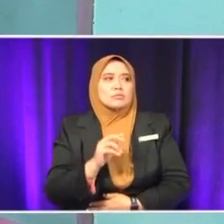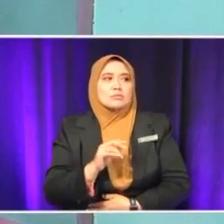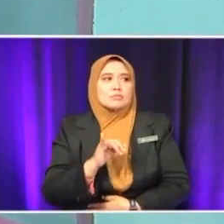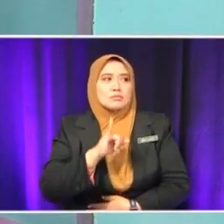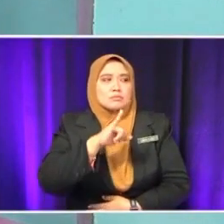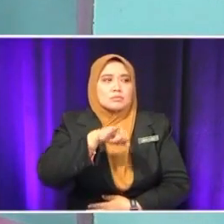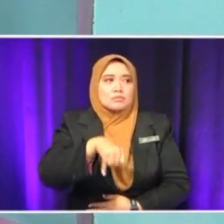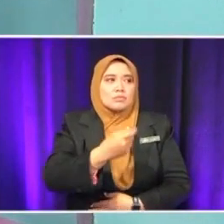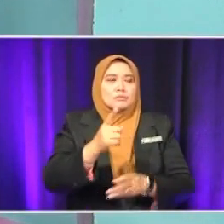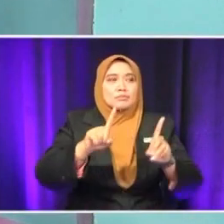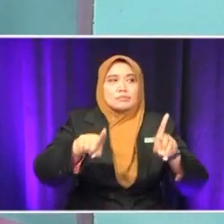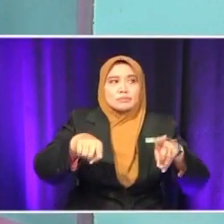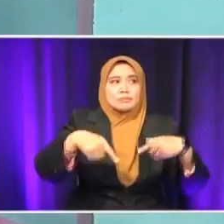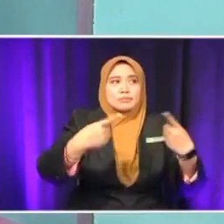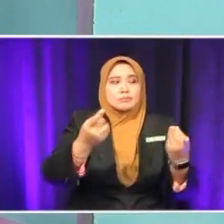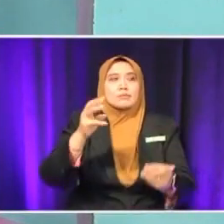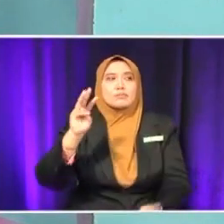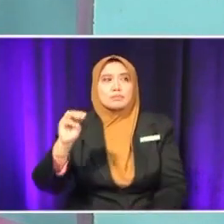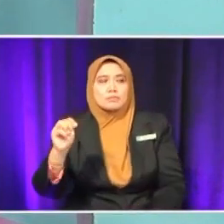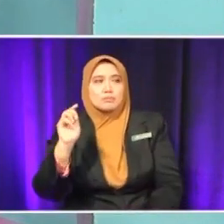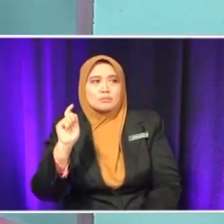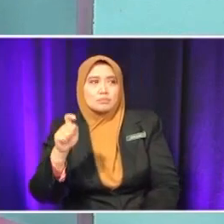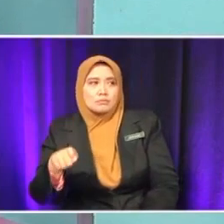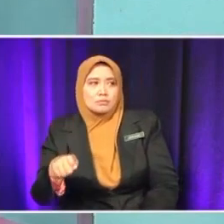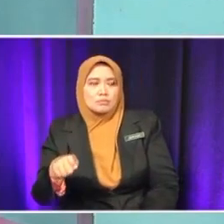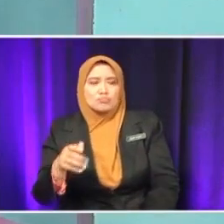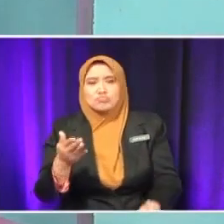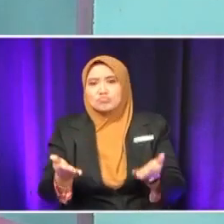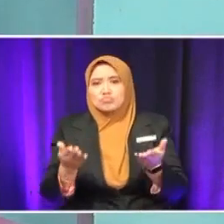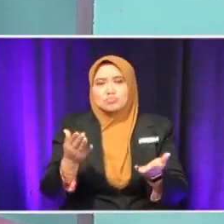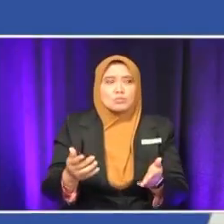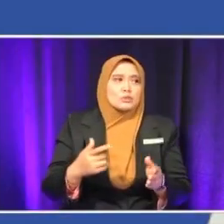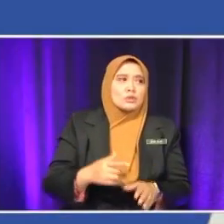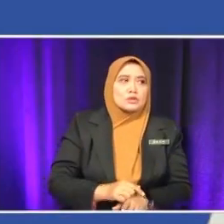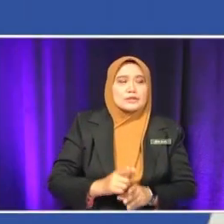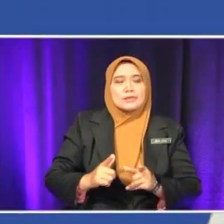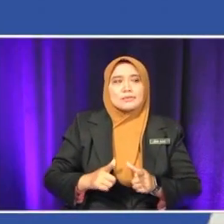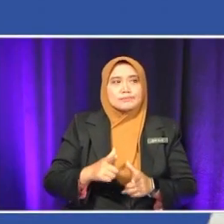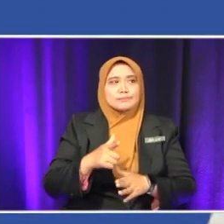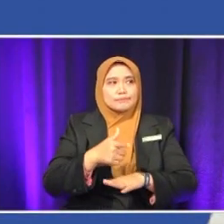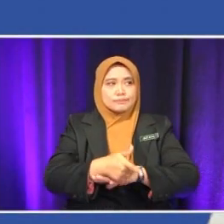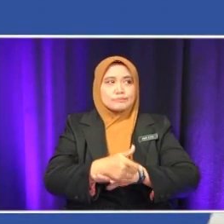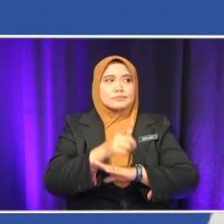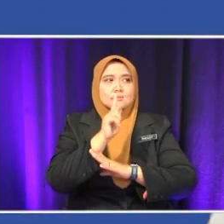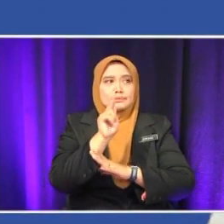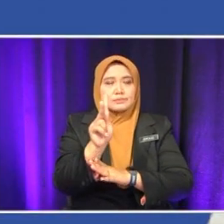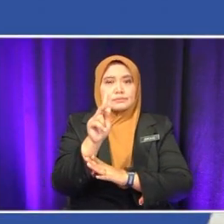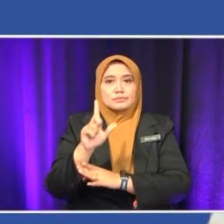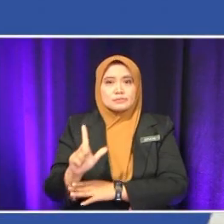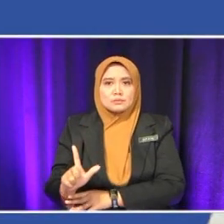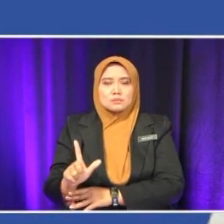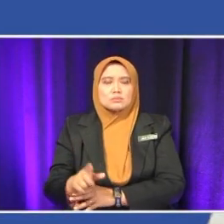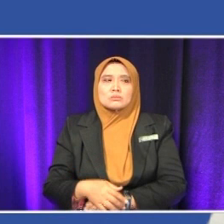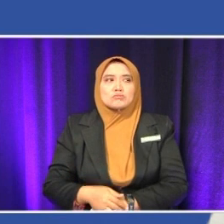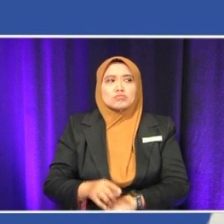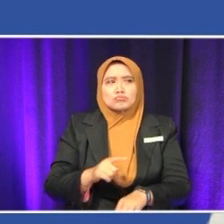atau L, ya? Yeah? Betul. Jadi hitung waktu paling awal kapal terbang itu tiba di lapangan